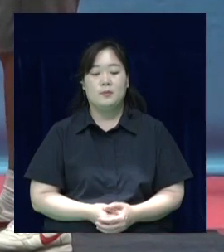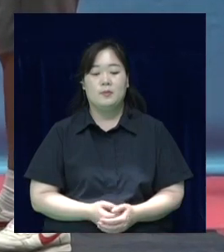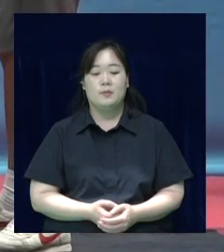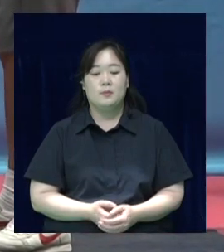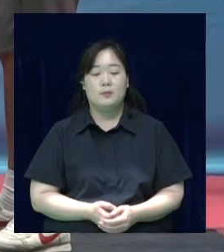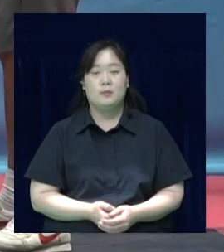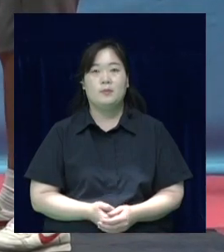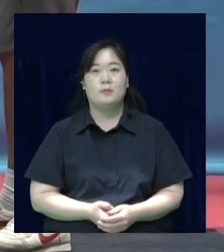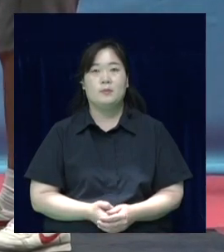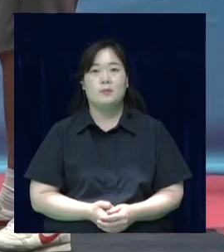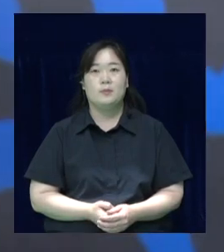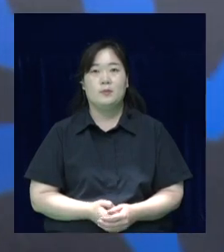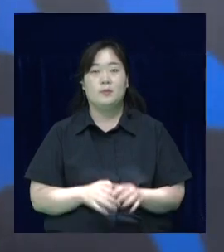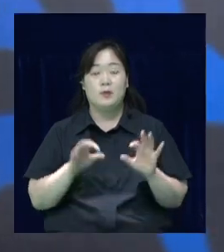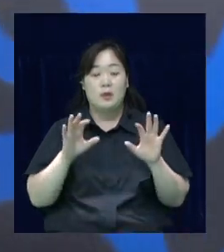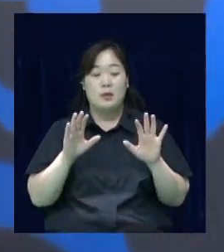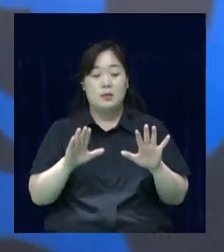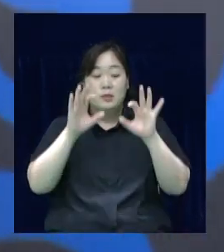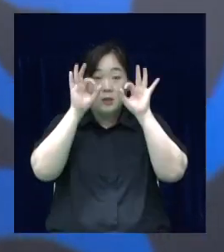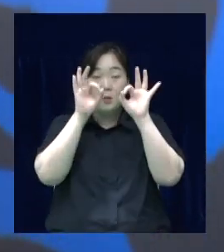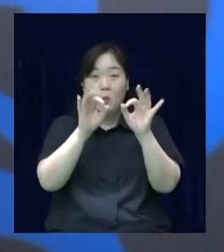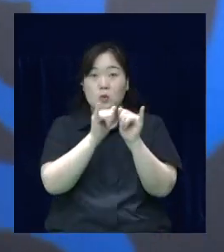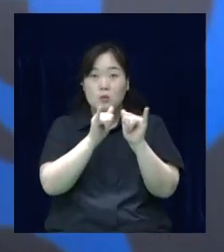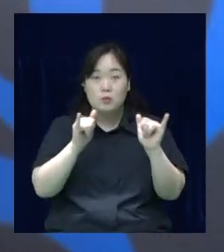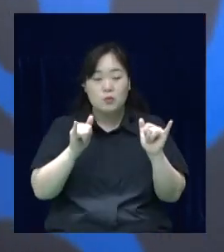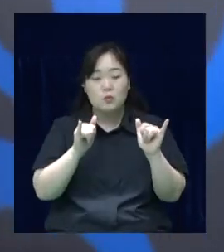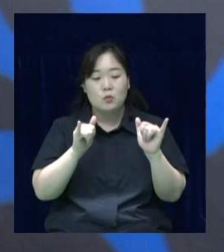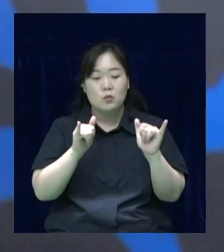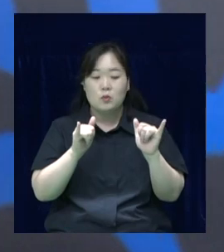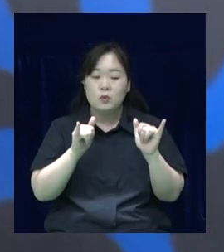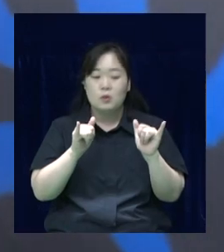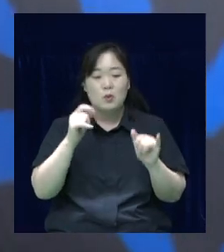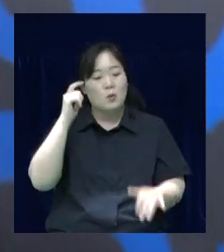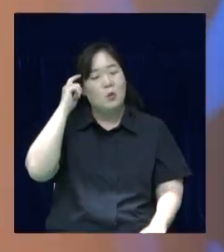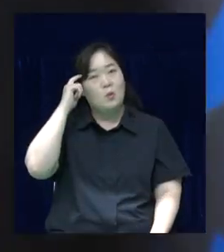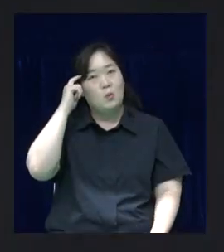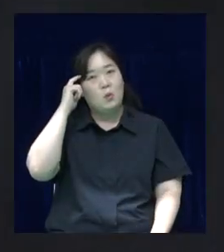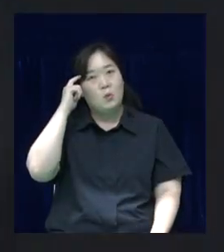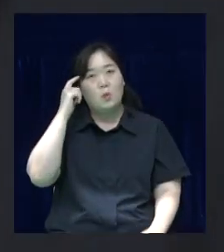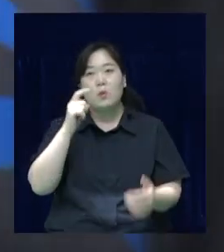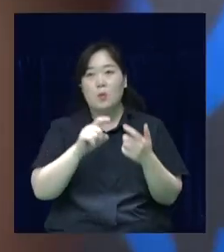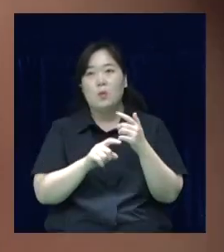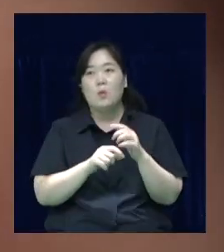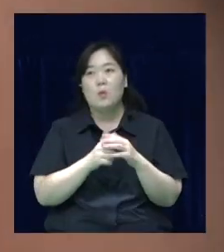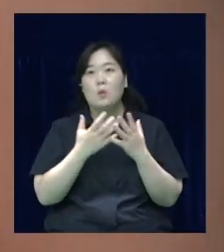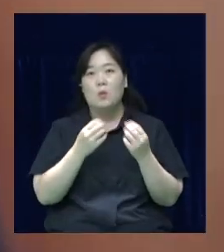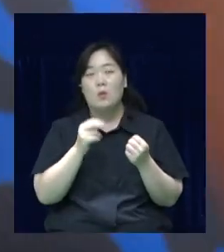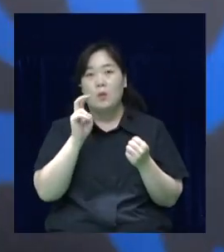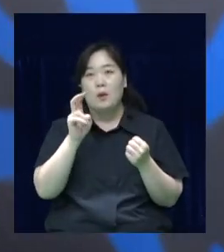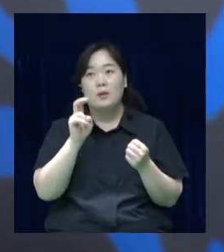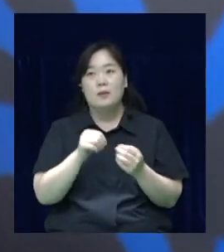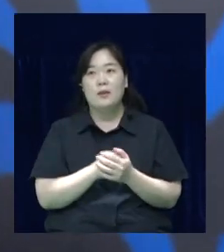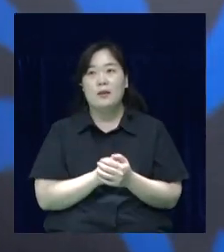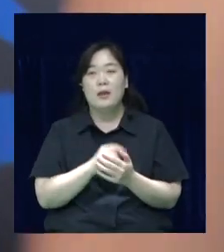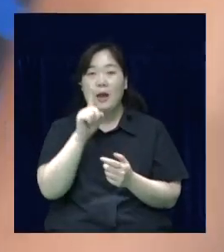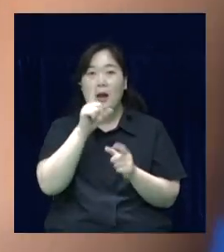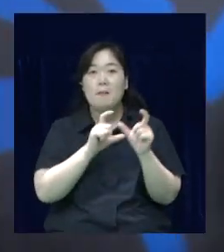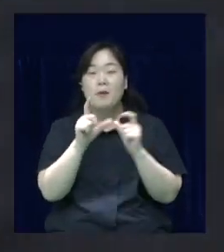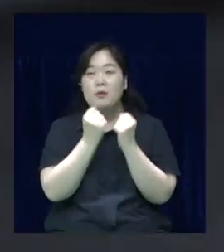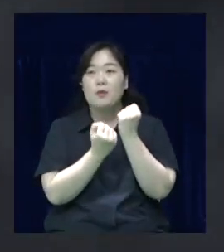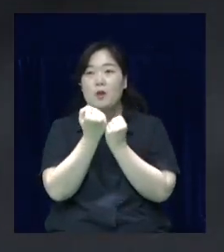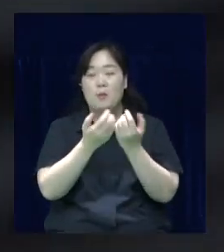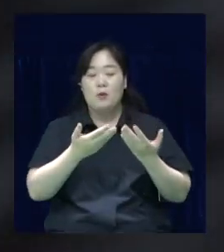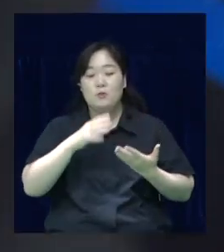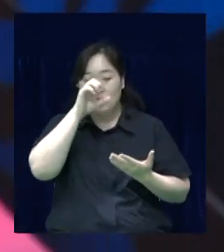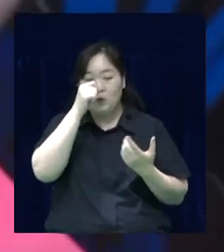자, 이렇게 지금 아마 보시는 분들이 좀 약간 구분지어서 좀 생각을 하실 수 있을 것 같은데 네, 맞습니다. 이 단계를 한 번 더 좀 짚어주시면 좋을 것 같습니다. 성공이